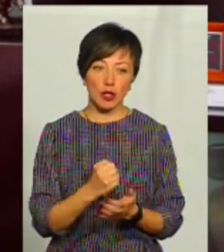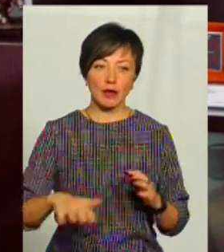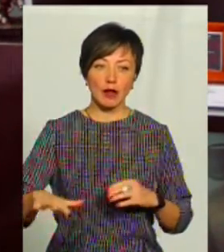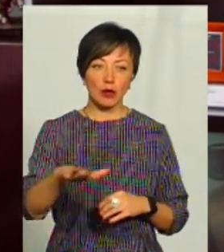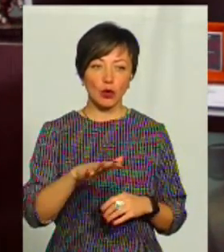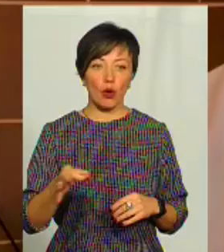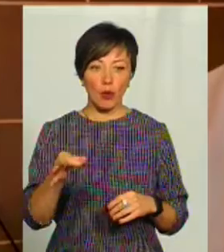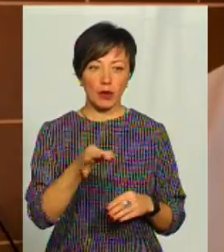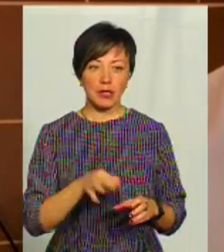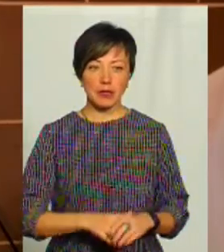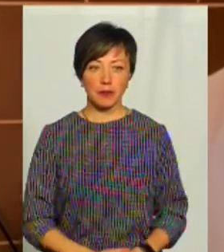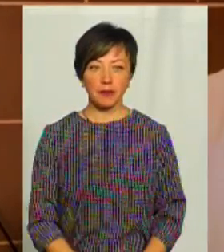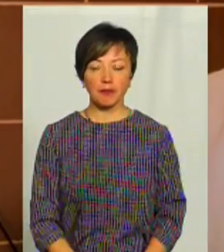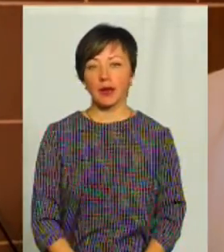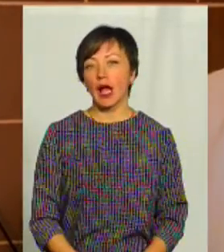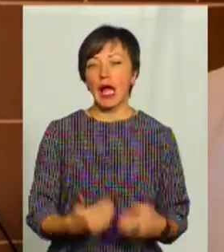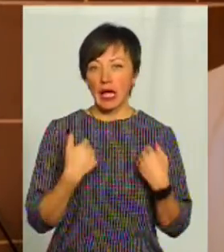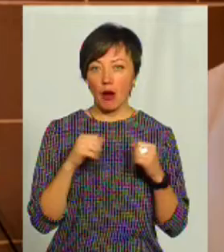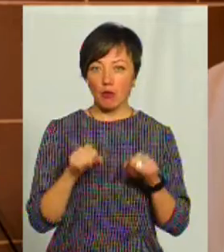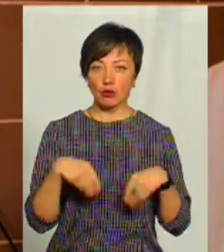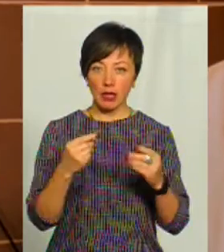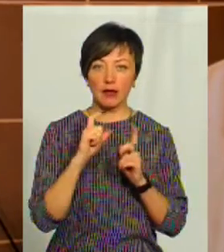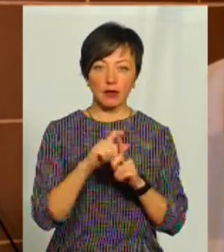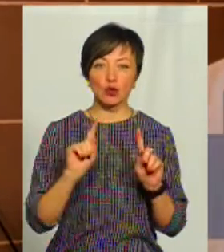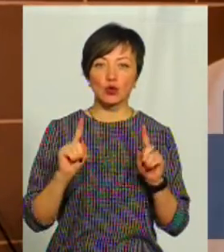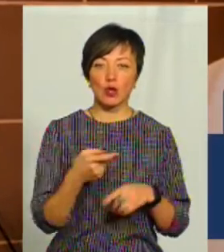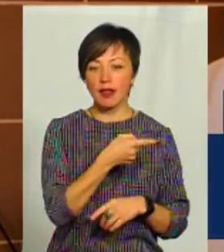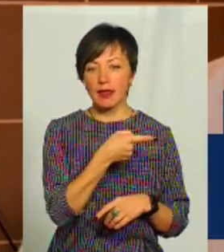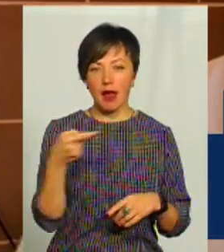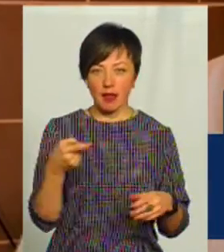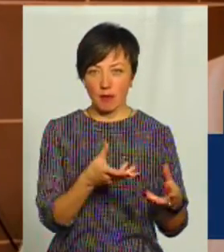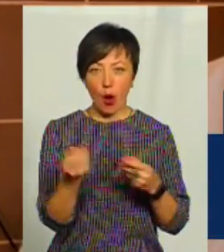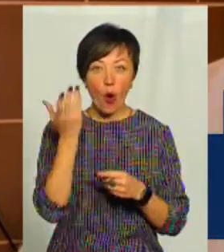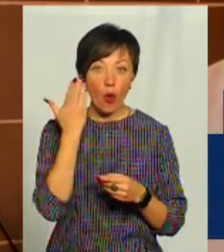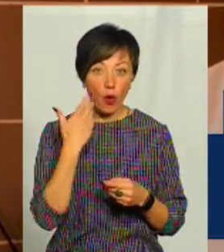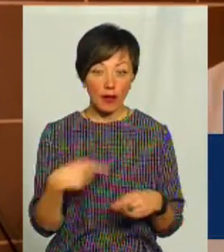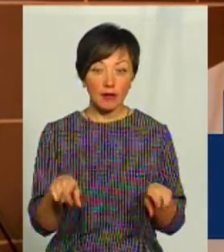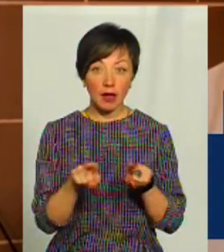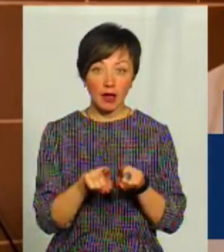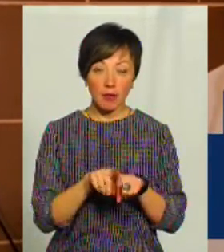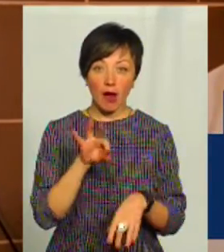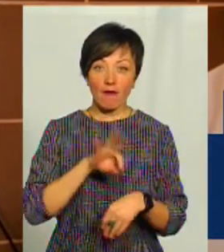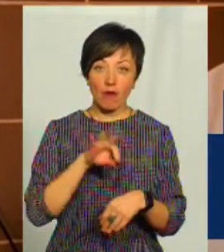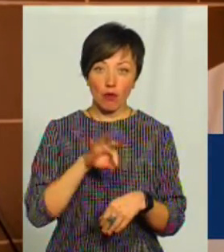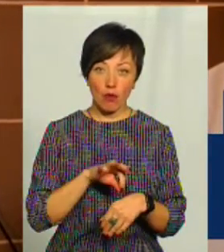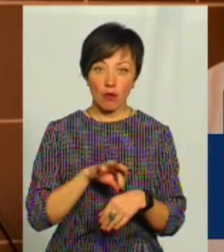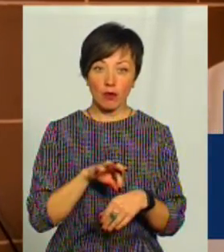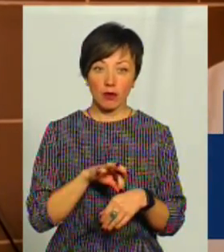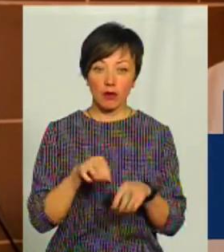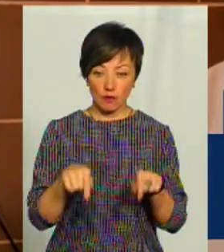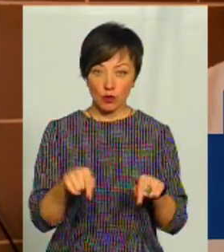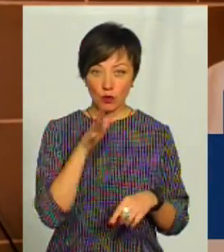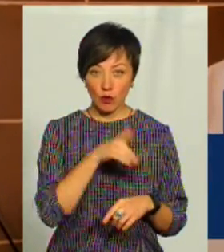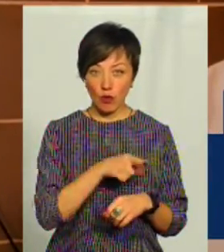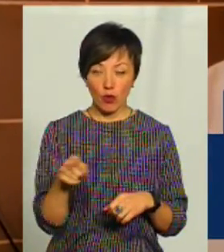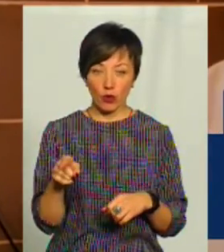території нашої області. Я можу дати таку відповідь, що дуже негативно. Коли ми зустрічаємося з такими хворобами в цю пору